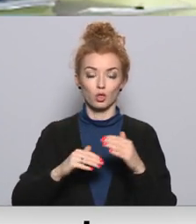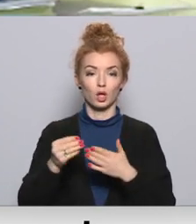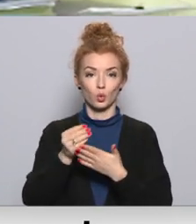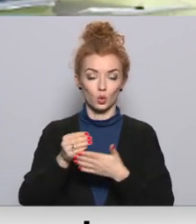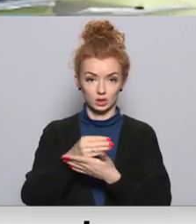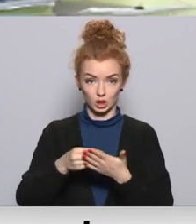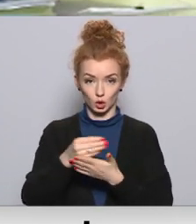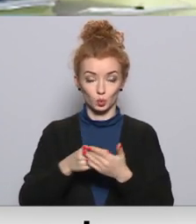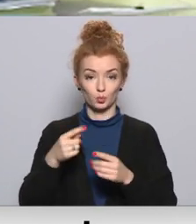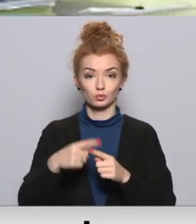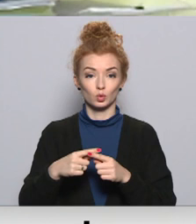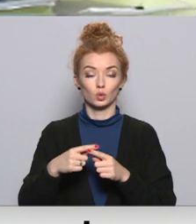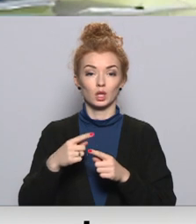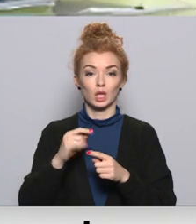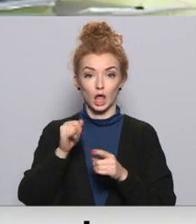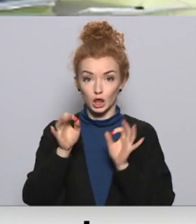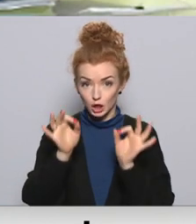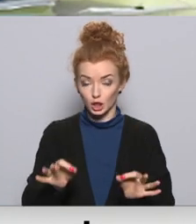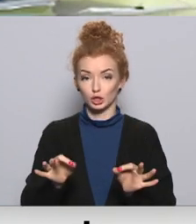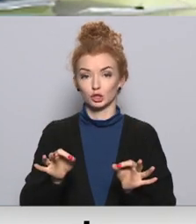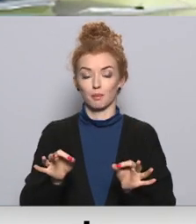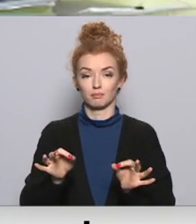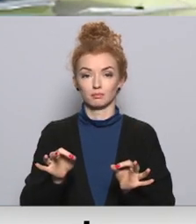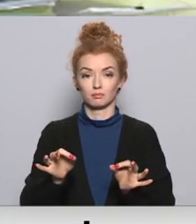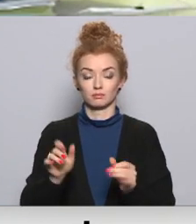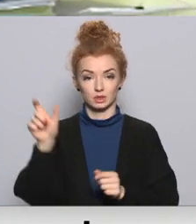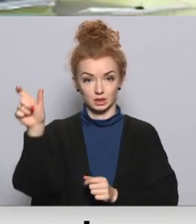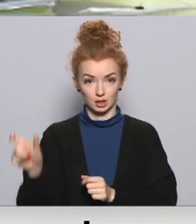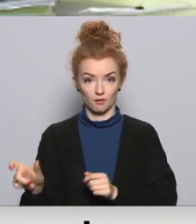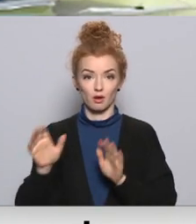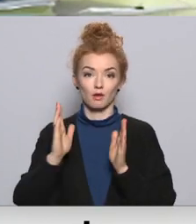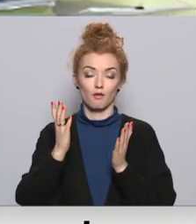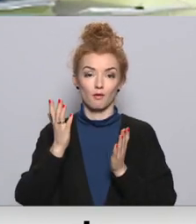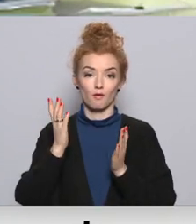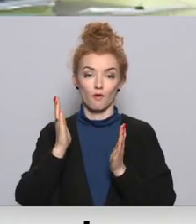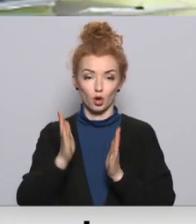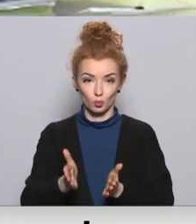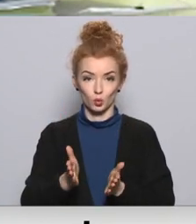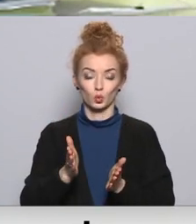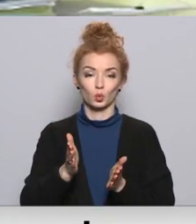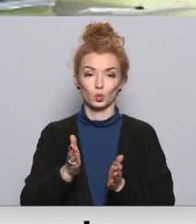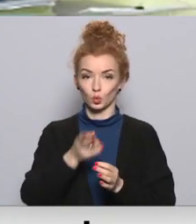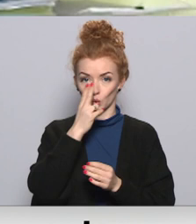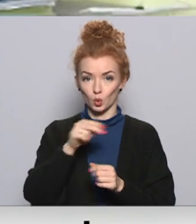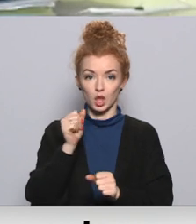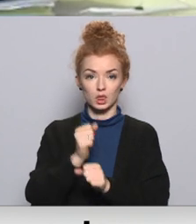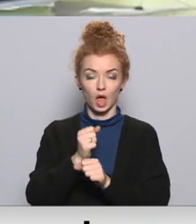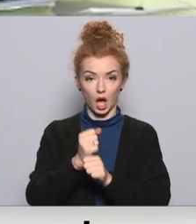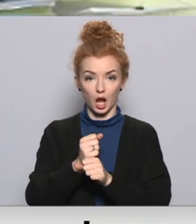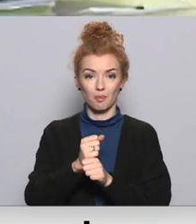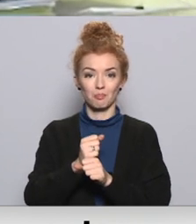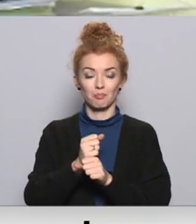nozīmīgums. Un ja tik tiešām ir tā, ja, ka nu, cilvēks var būt, teiksim, no darba aprūpē